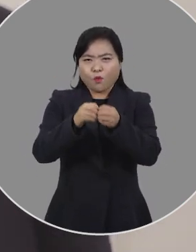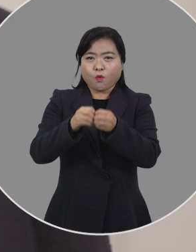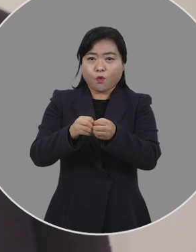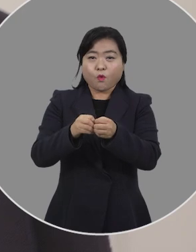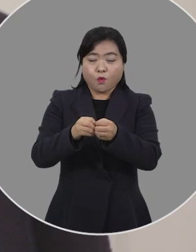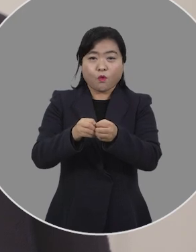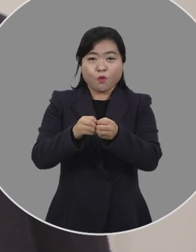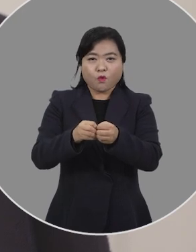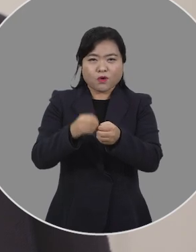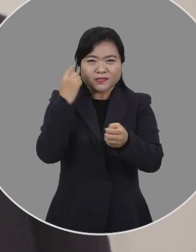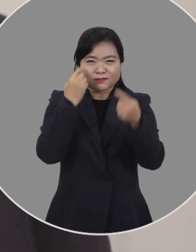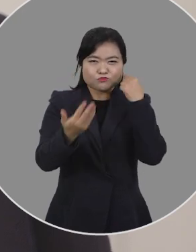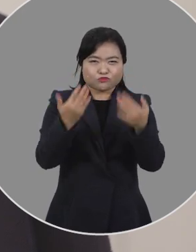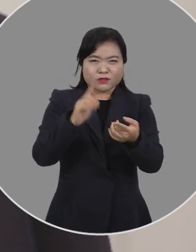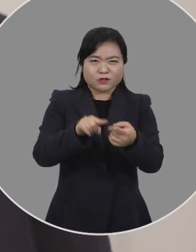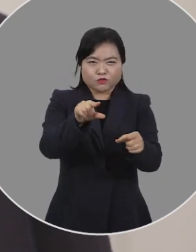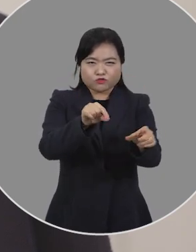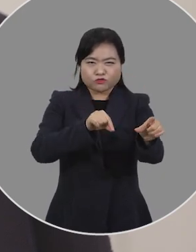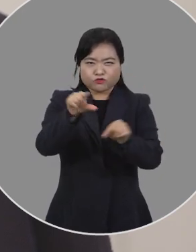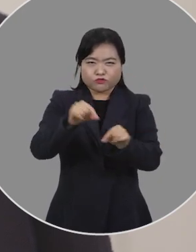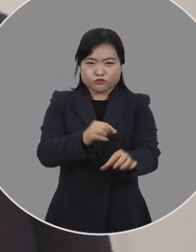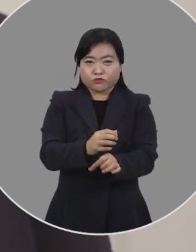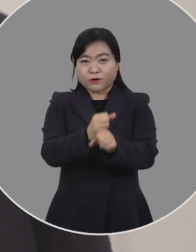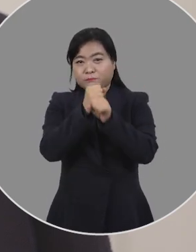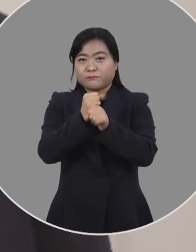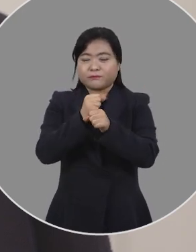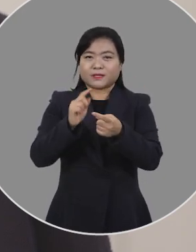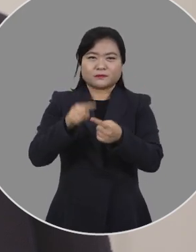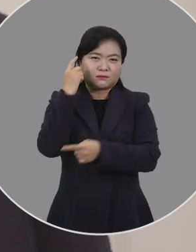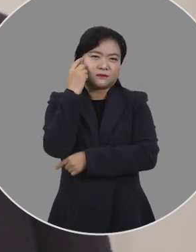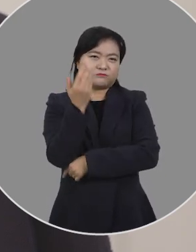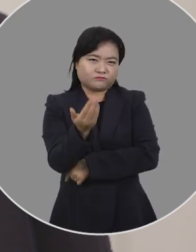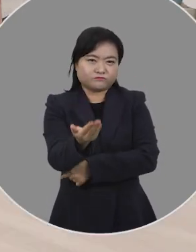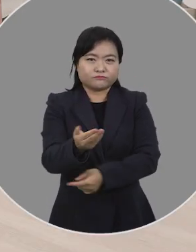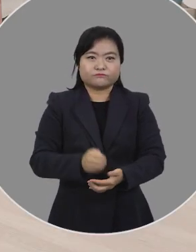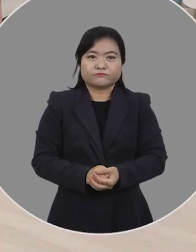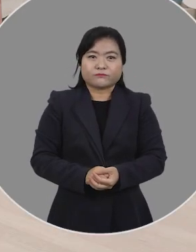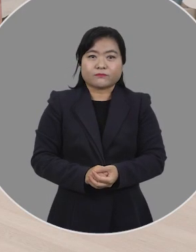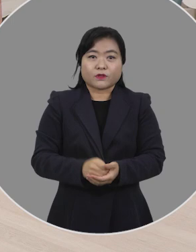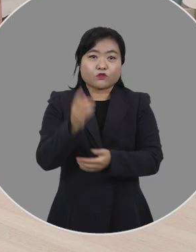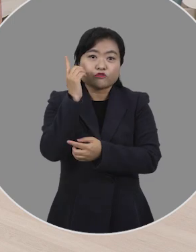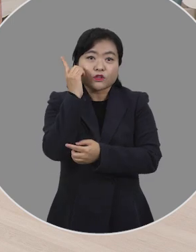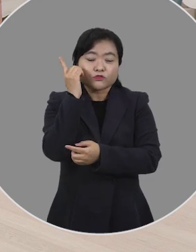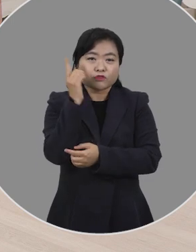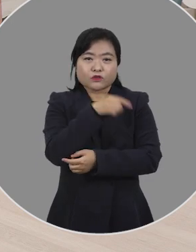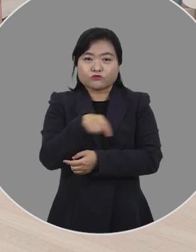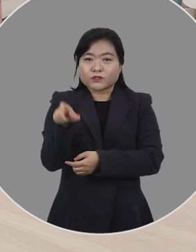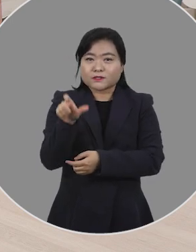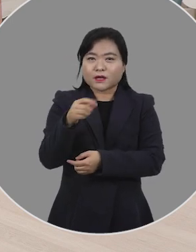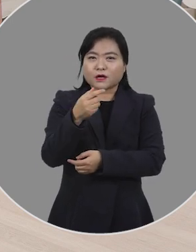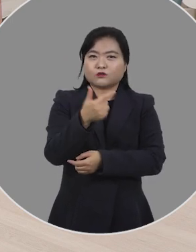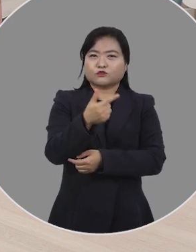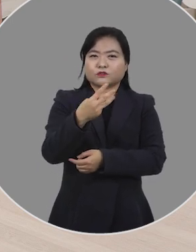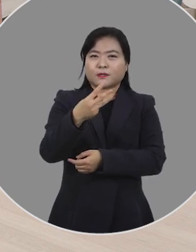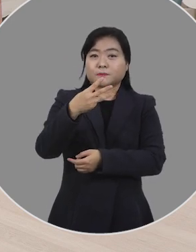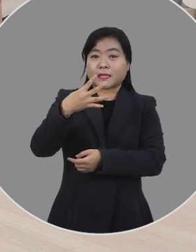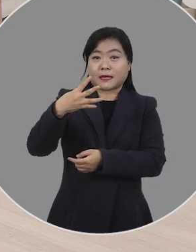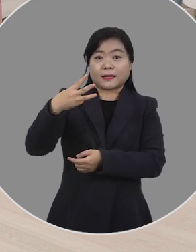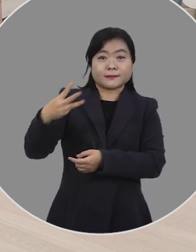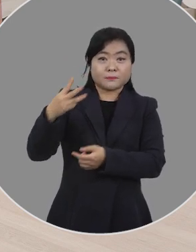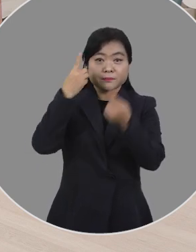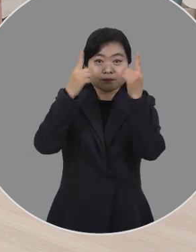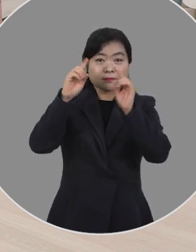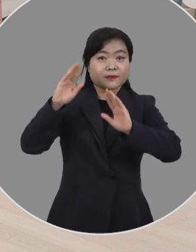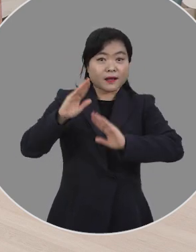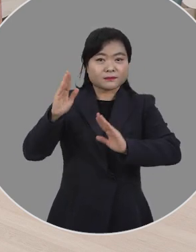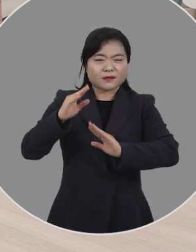질문을 저희가 다 취합을 해서 핵심적인 질문만 지금부터 좀 드려볼 텐데요. 네, 휴대전화 뒷자리 6343을 쓰시는 대학생께서